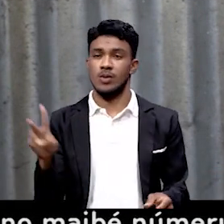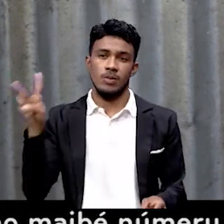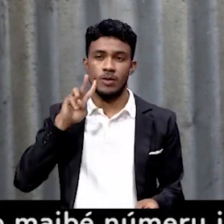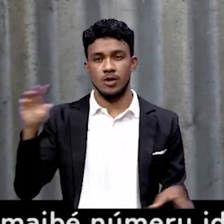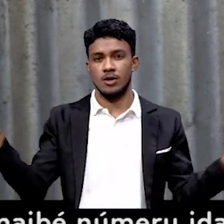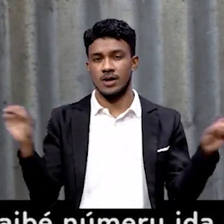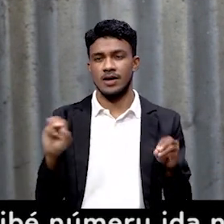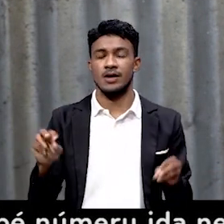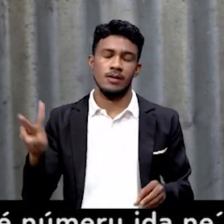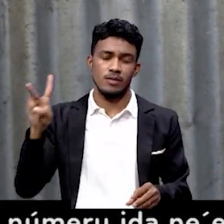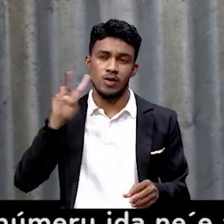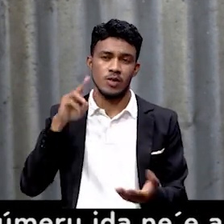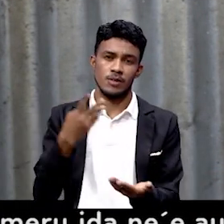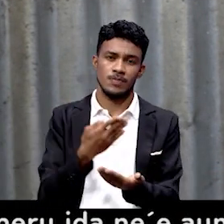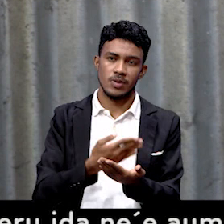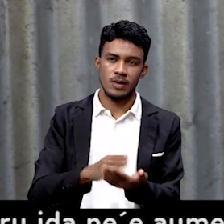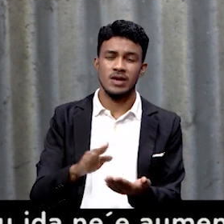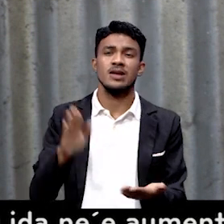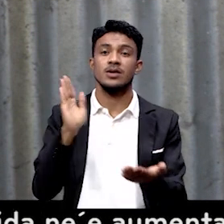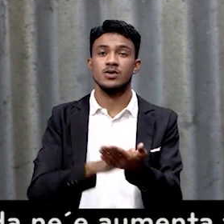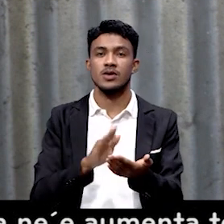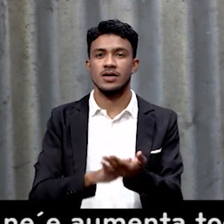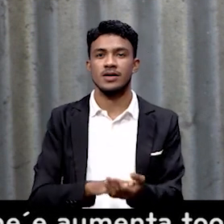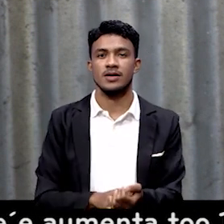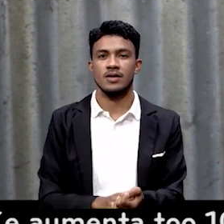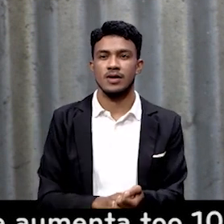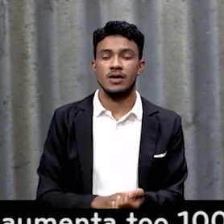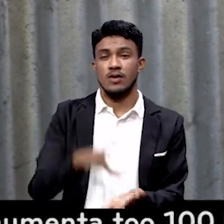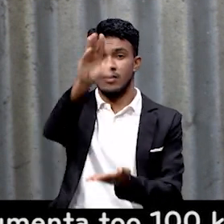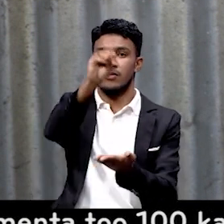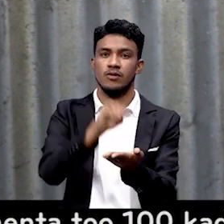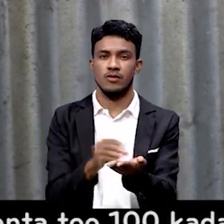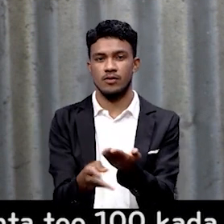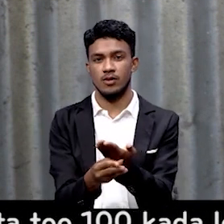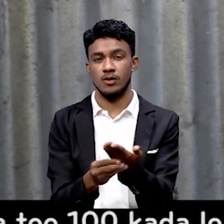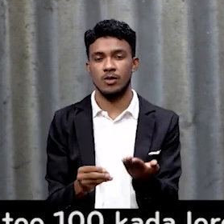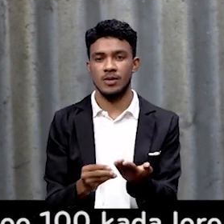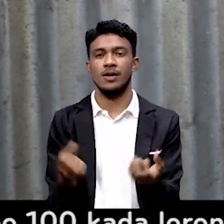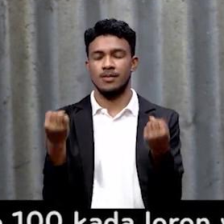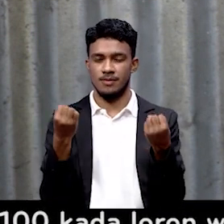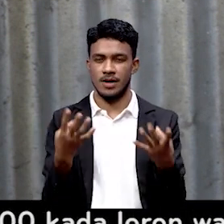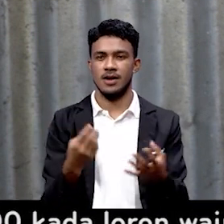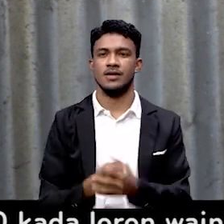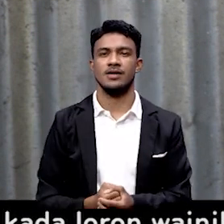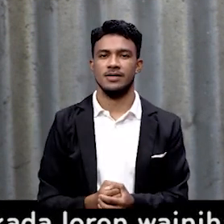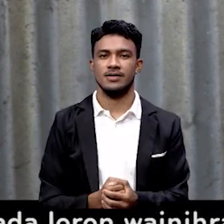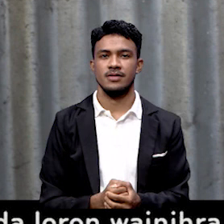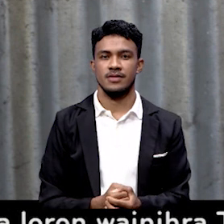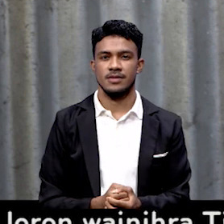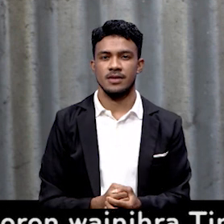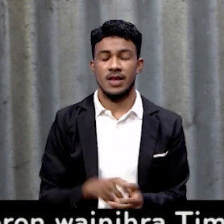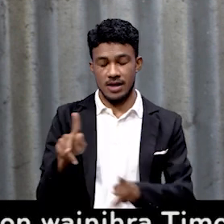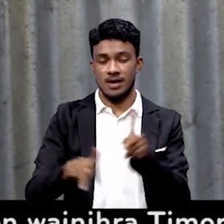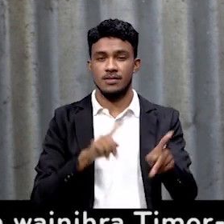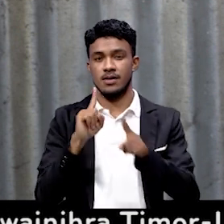waktu kalau mau tu bawa be sekolah ni ane fotokopi barak pe